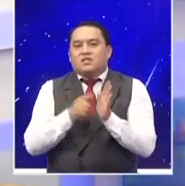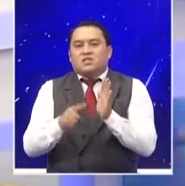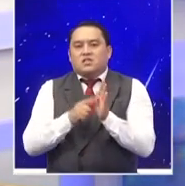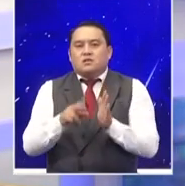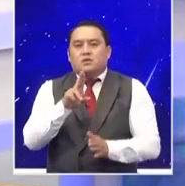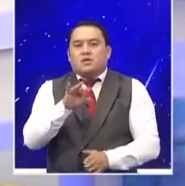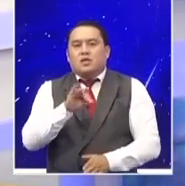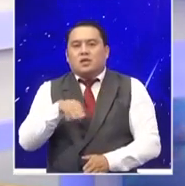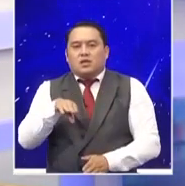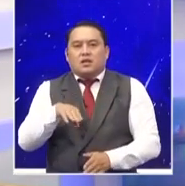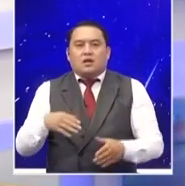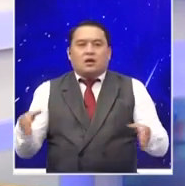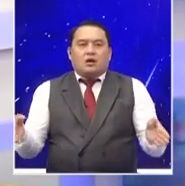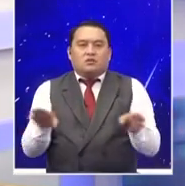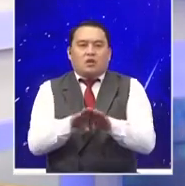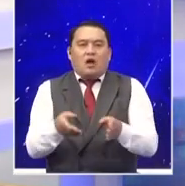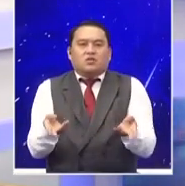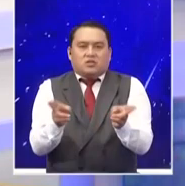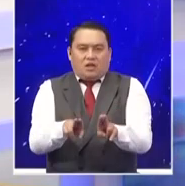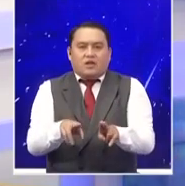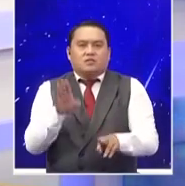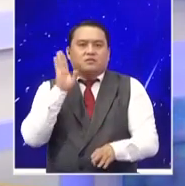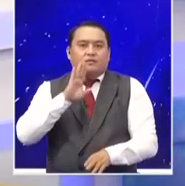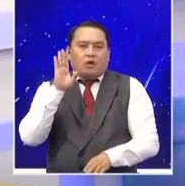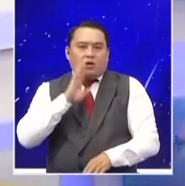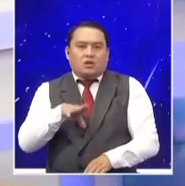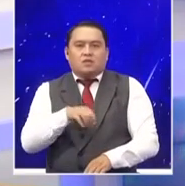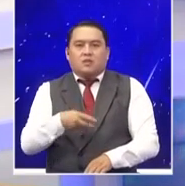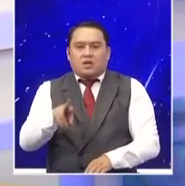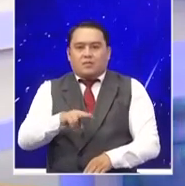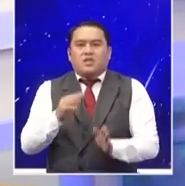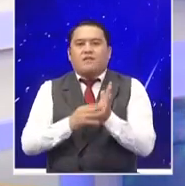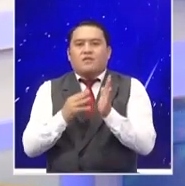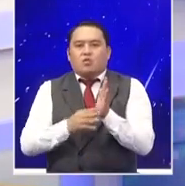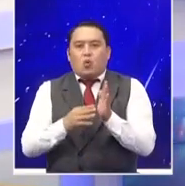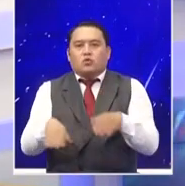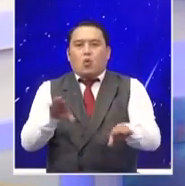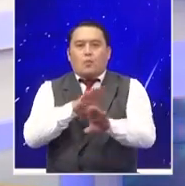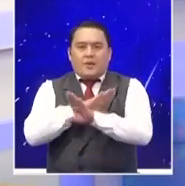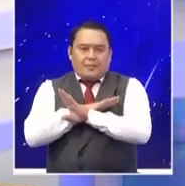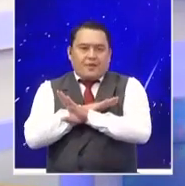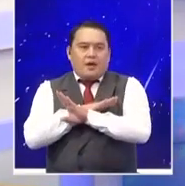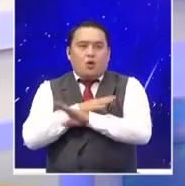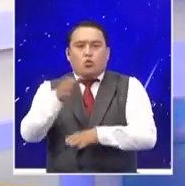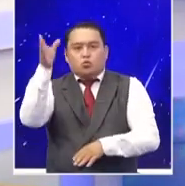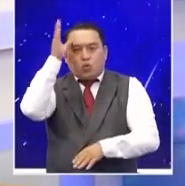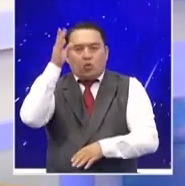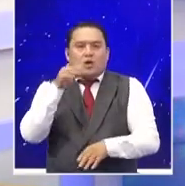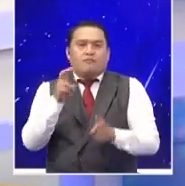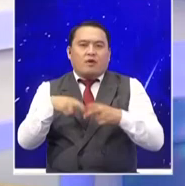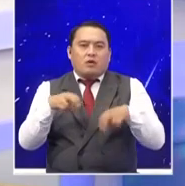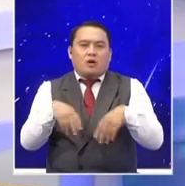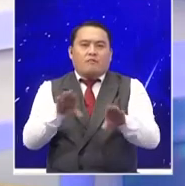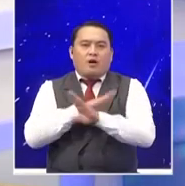270 китов оказались в ловушке на мелководье у западного побережья Тасмании. Более 90 из них погибли. Ученые опасаются, что